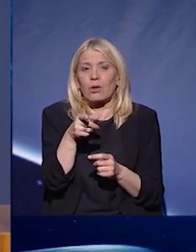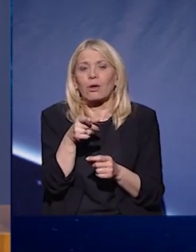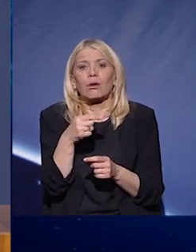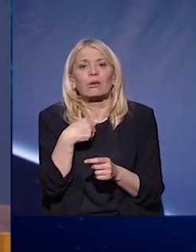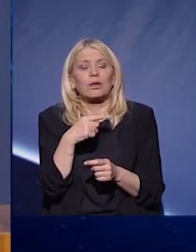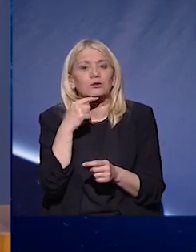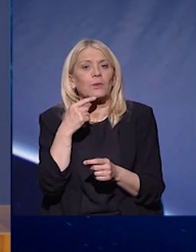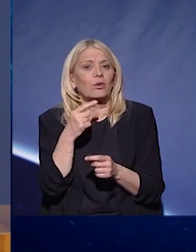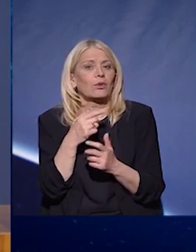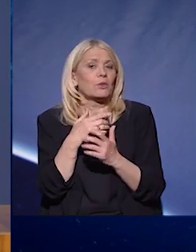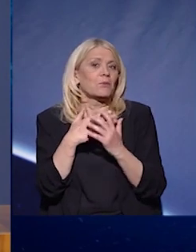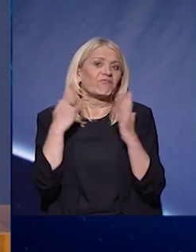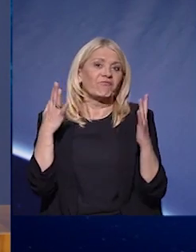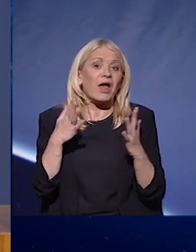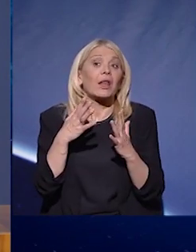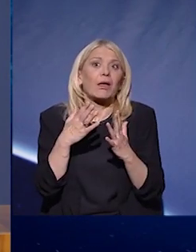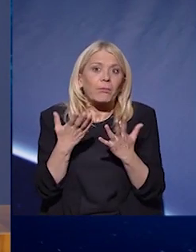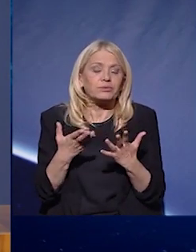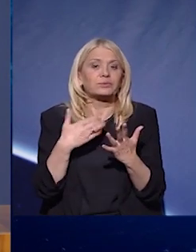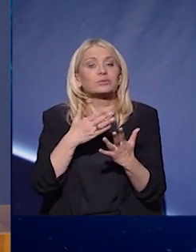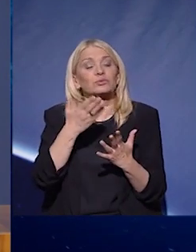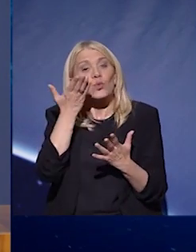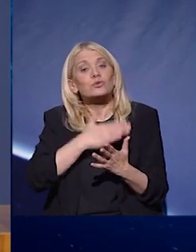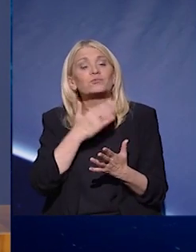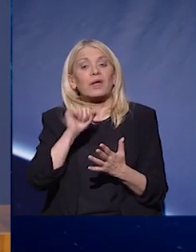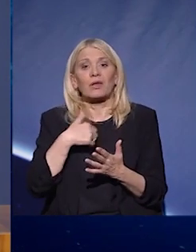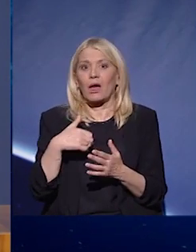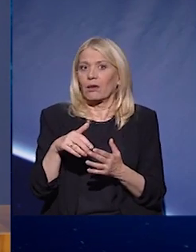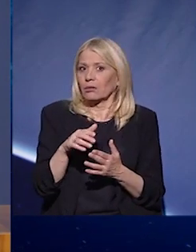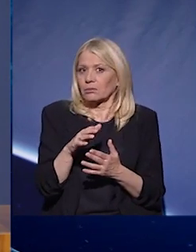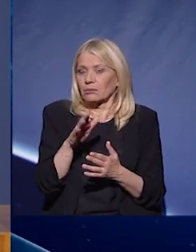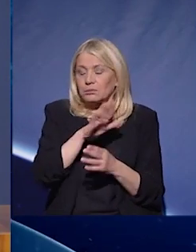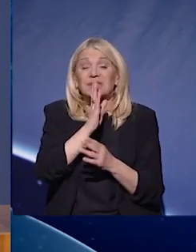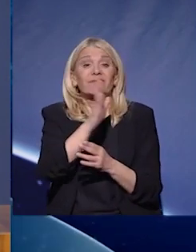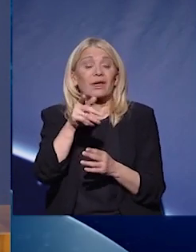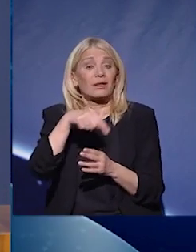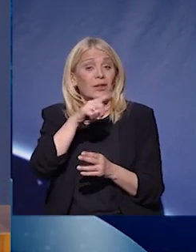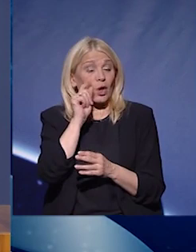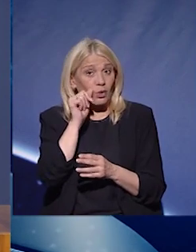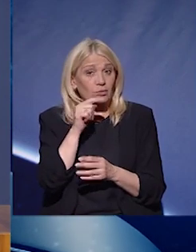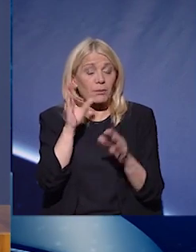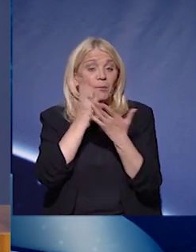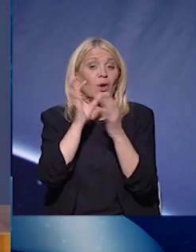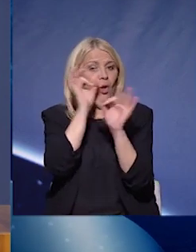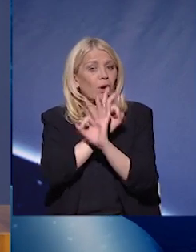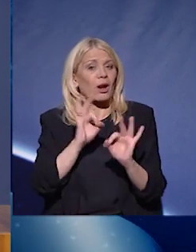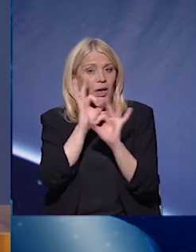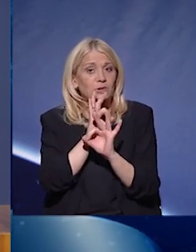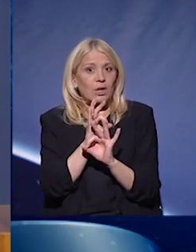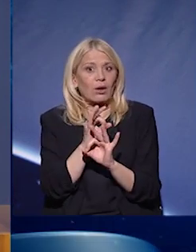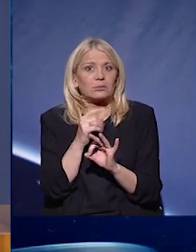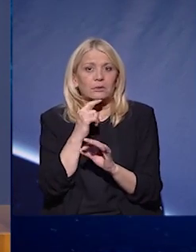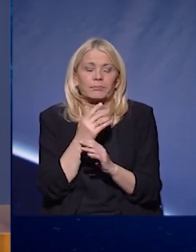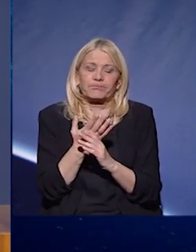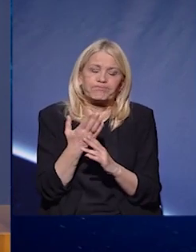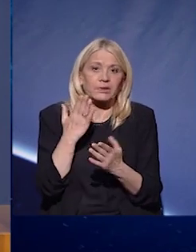da kažem, prednost da nemamo svi biti ljudi, nažalost, prošli